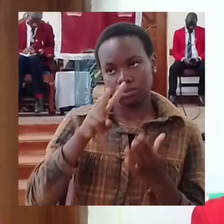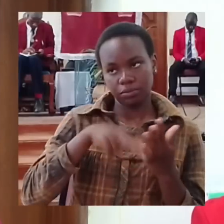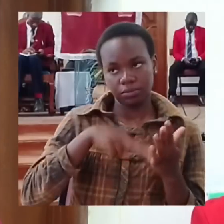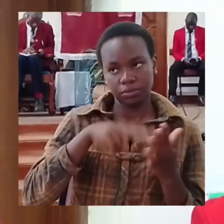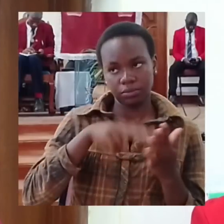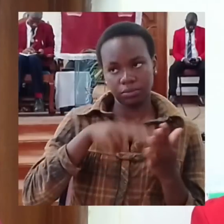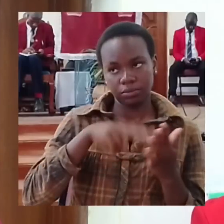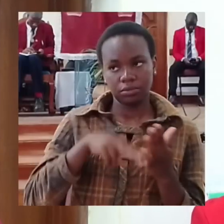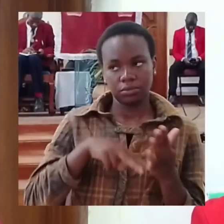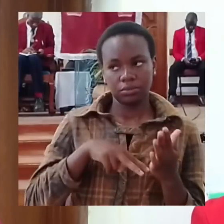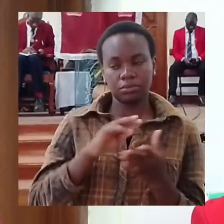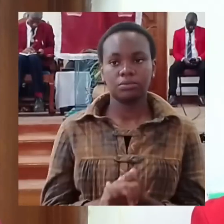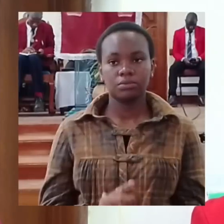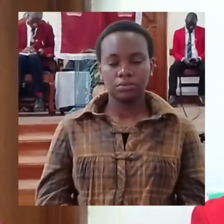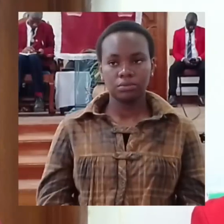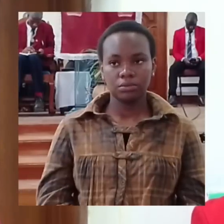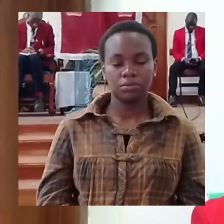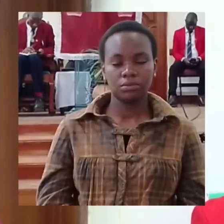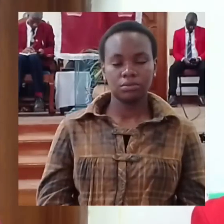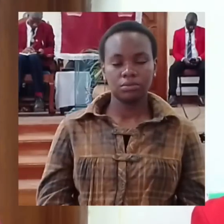Nĩtũgũthoma.